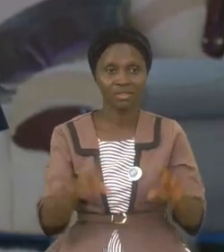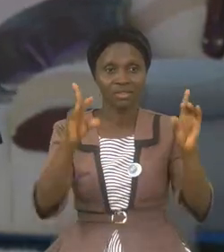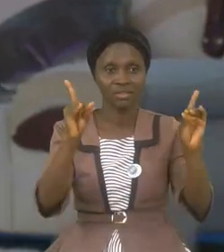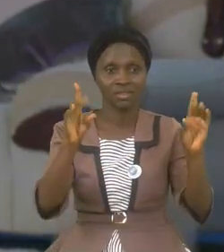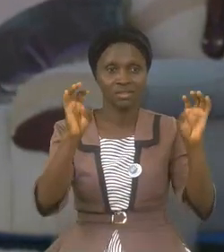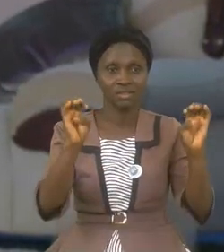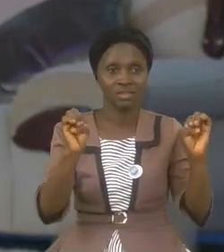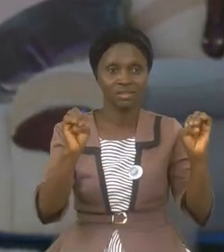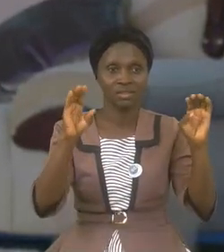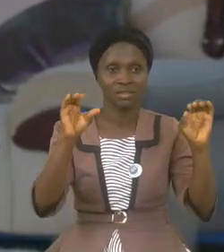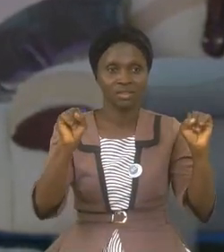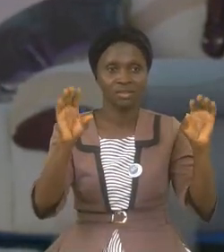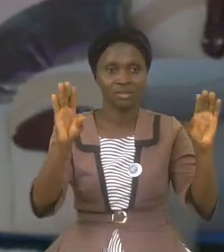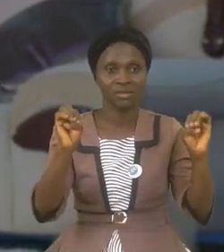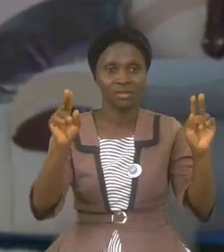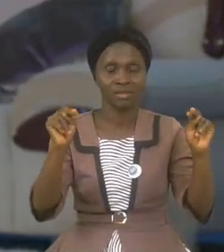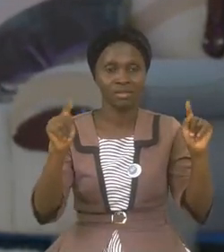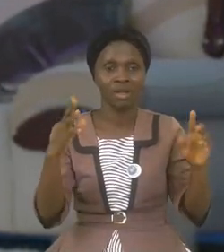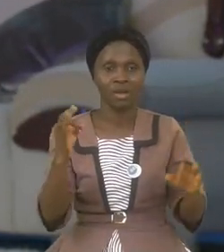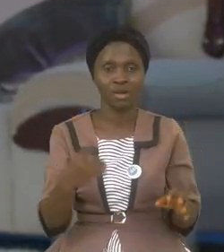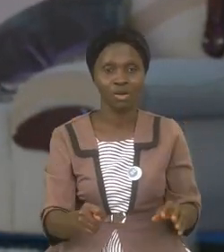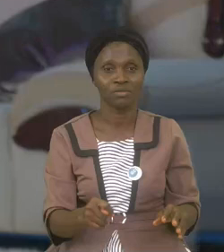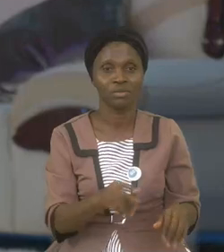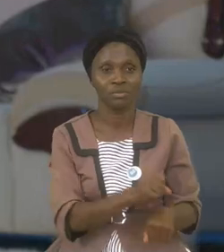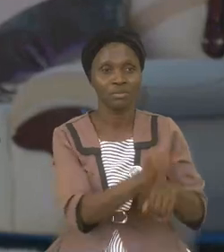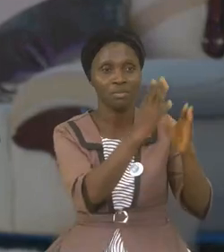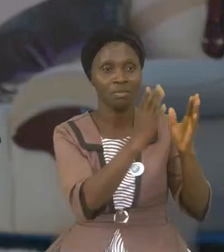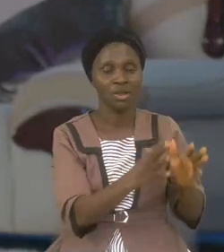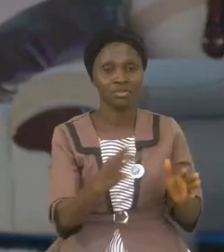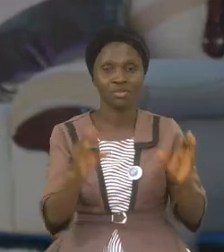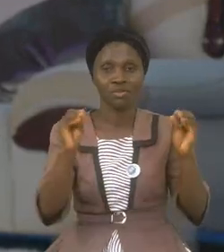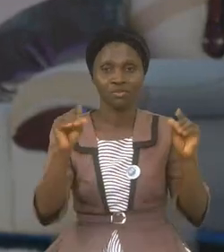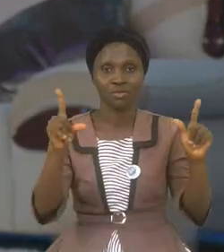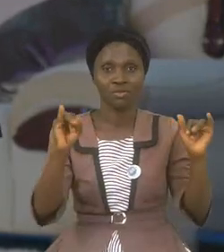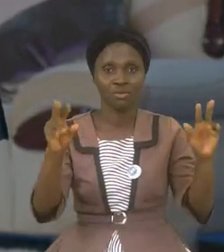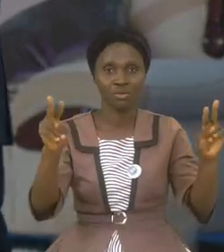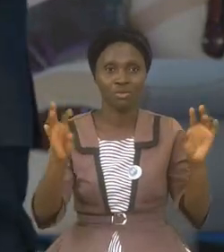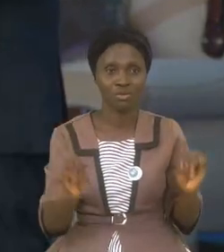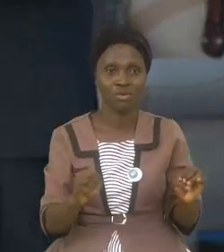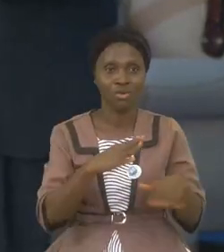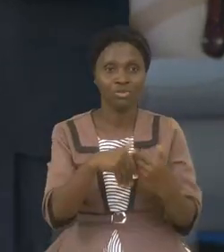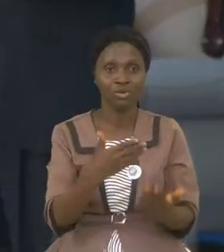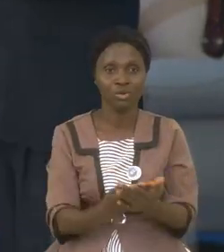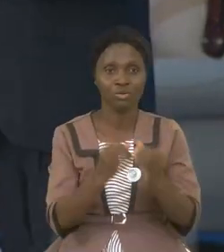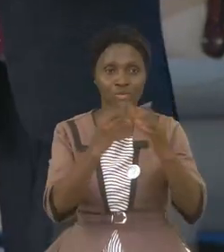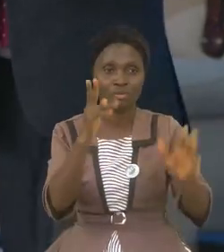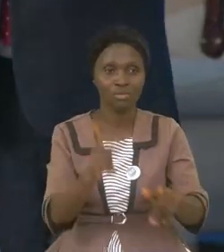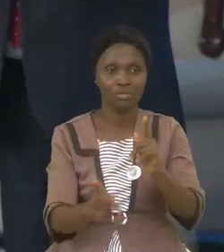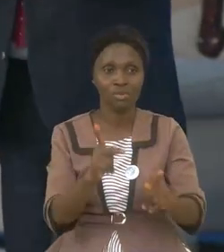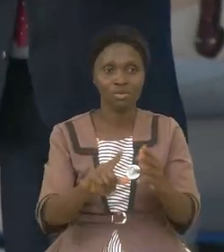vers la descente de la montagne des Oliviers, toute la multitude des